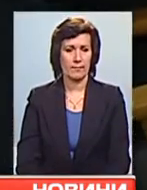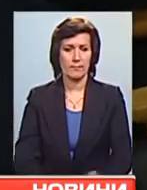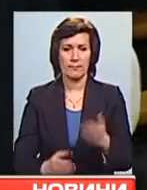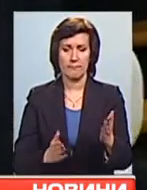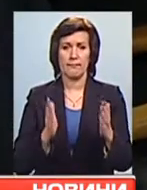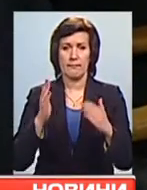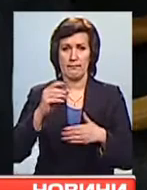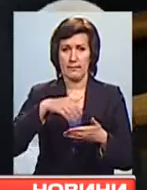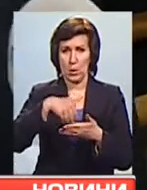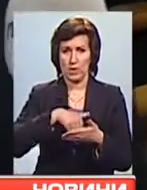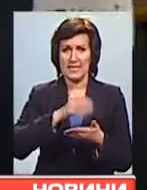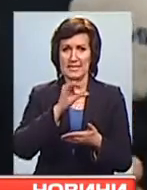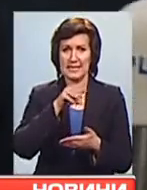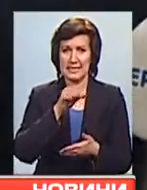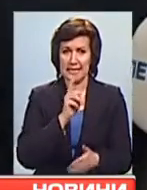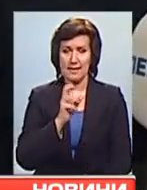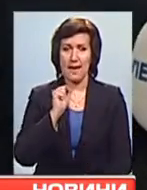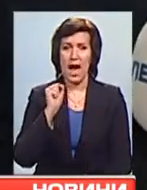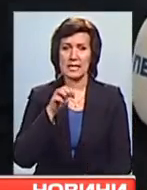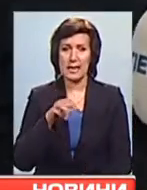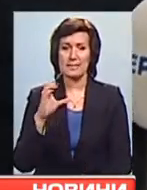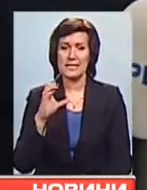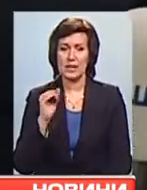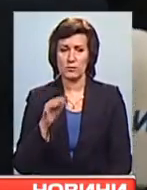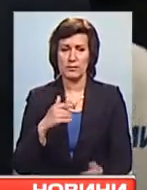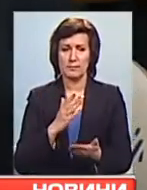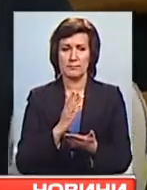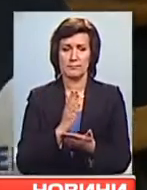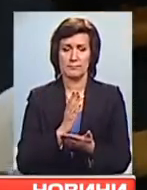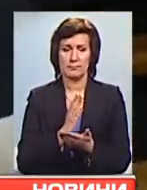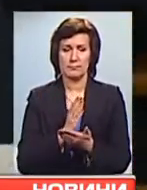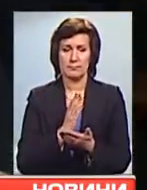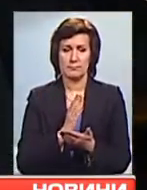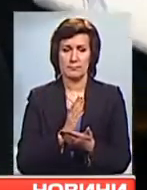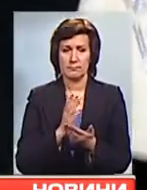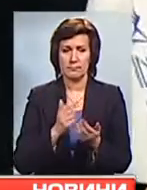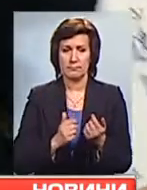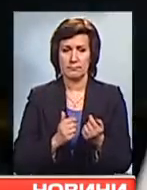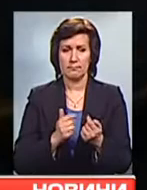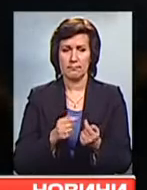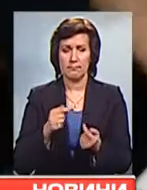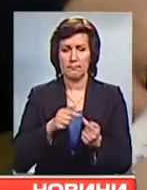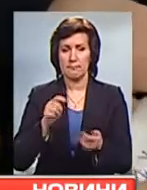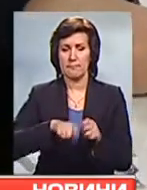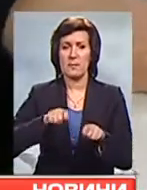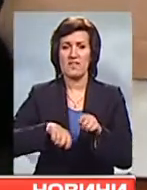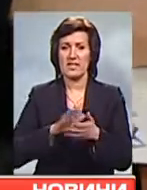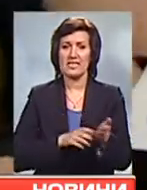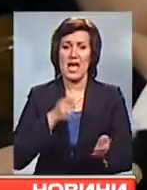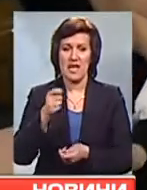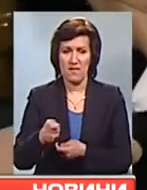Так, на конверті Ситник Артем Сергійович, але ми маємо перевірити відповідність заяви. Тобто я